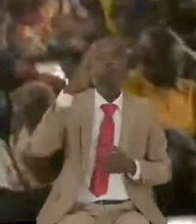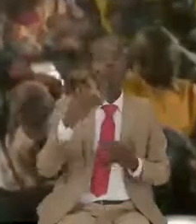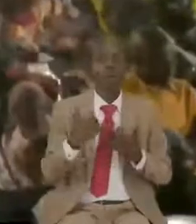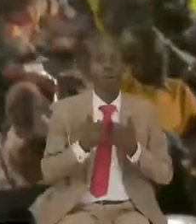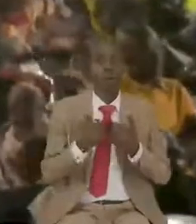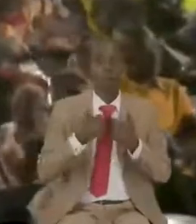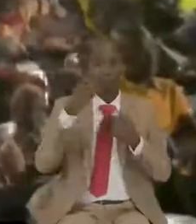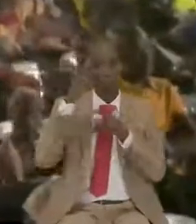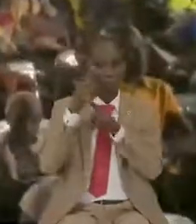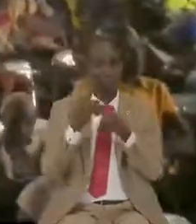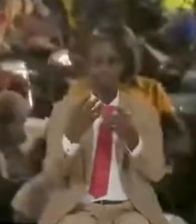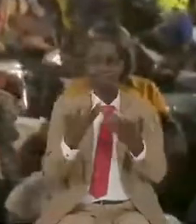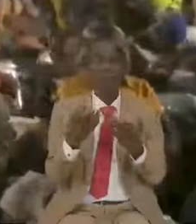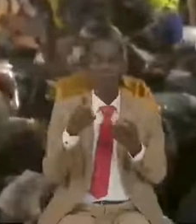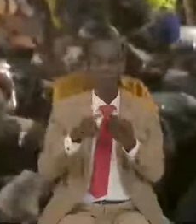92 63.